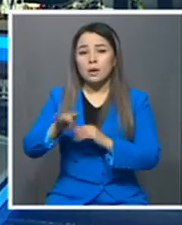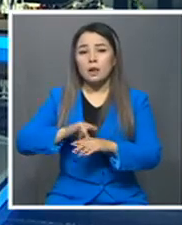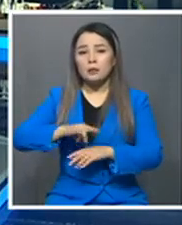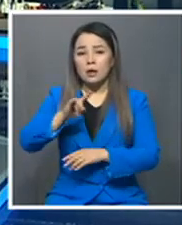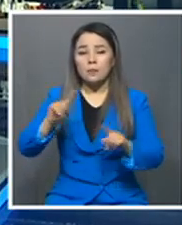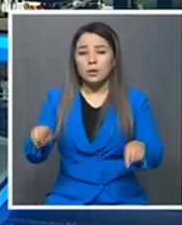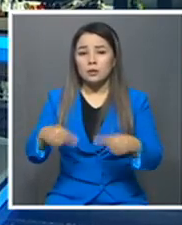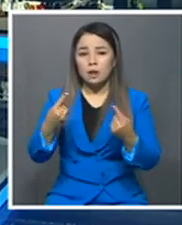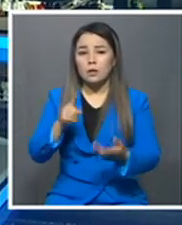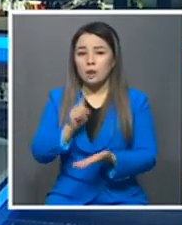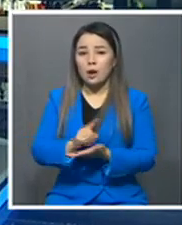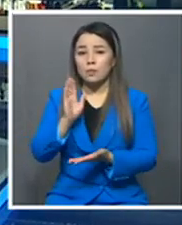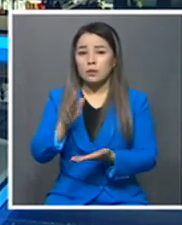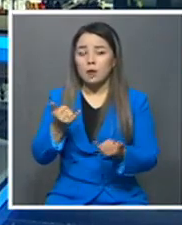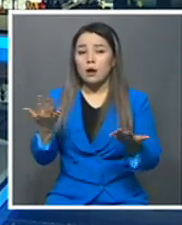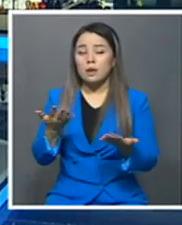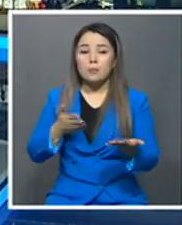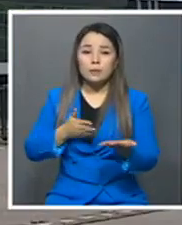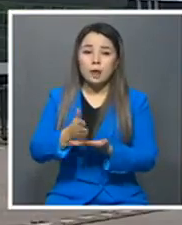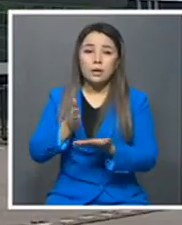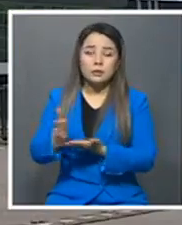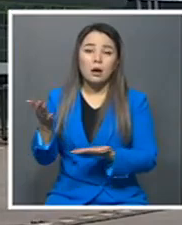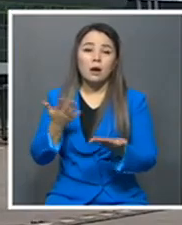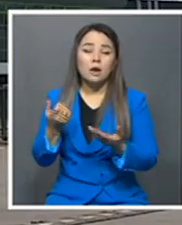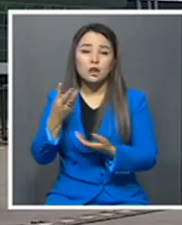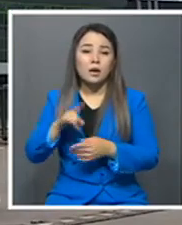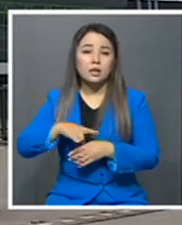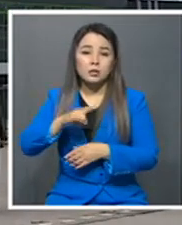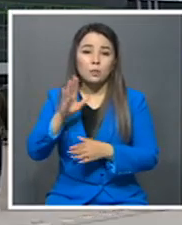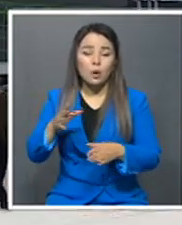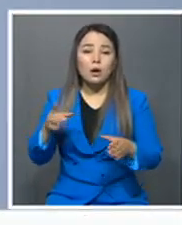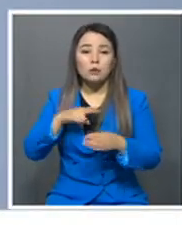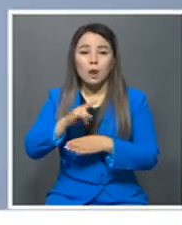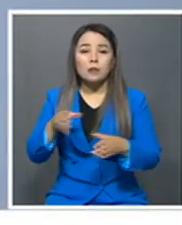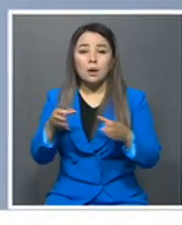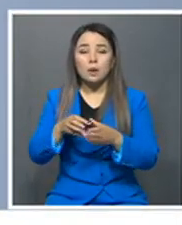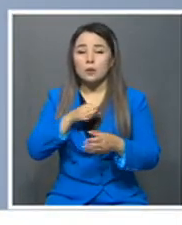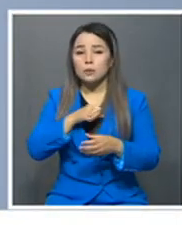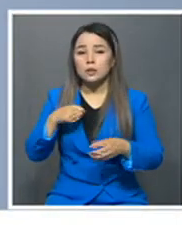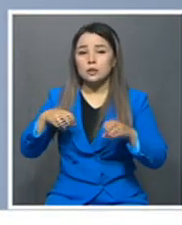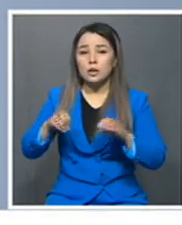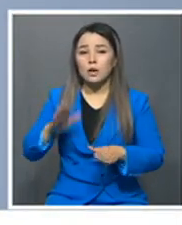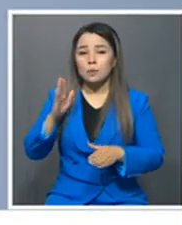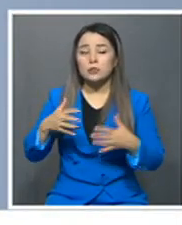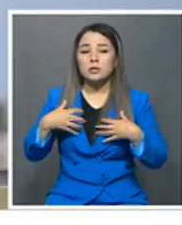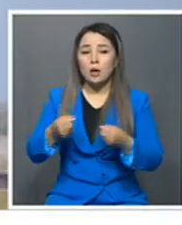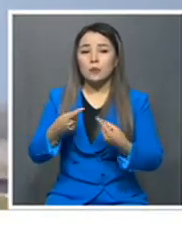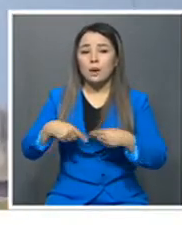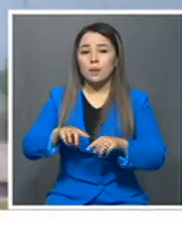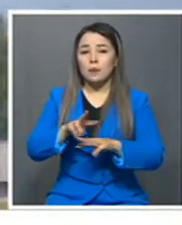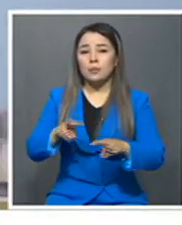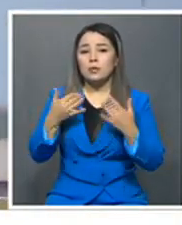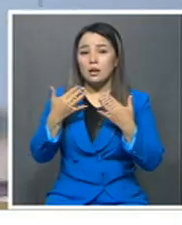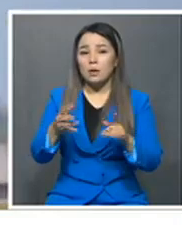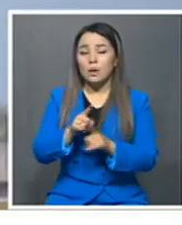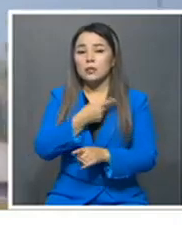рейстері қалпына келтіріледі. Қай бағытқа қанша рейс қатынайтынын әуе компаниялары өздері шешеді. Басты міндет денсаулық сақтау министрлігінің